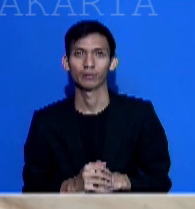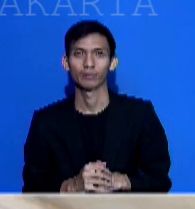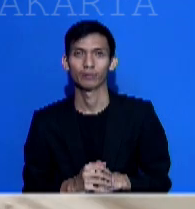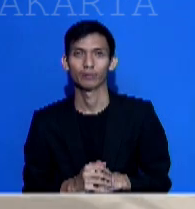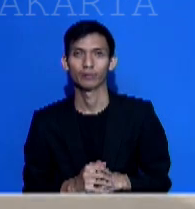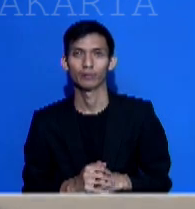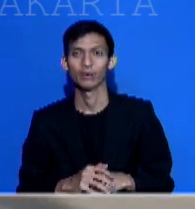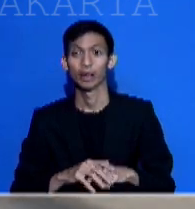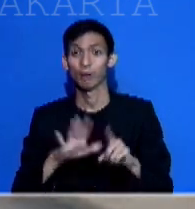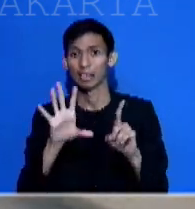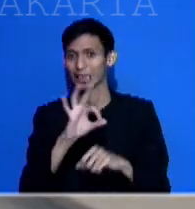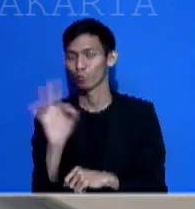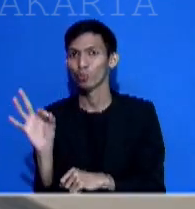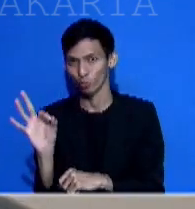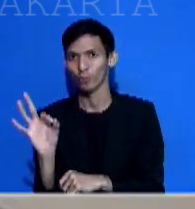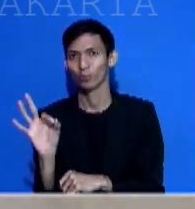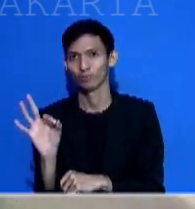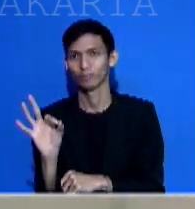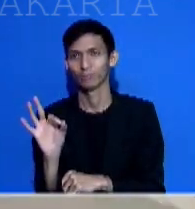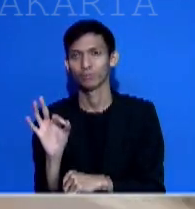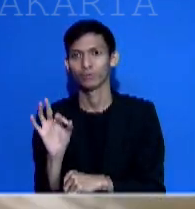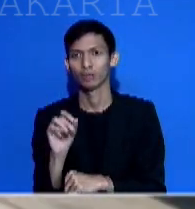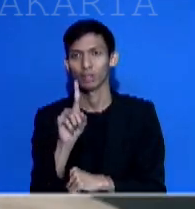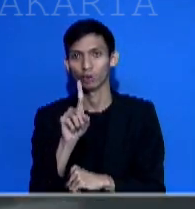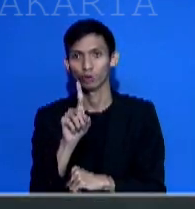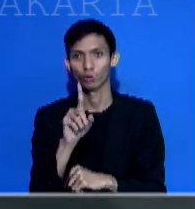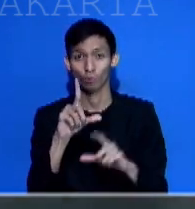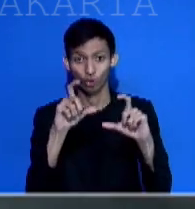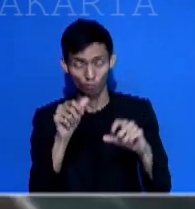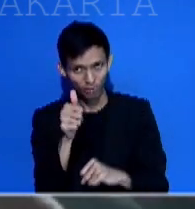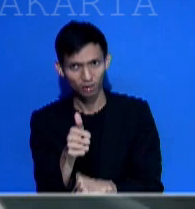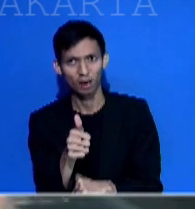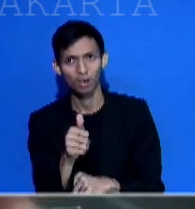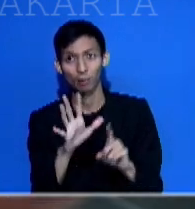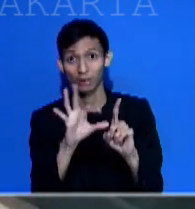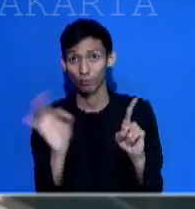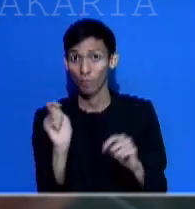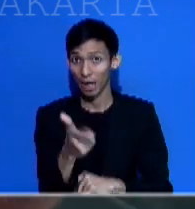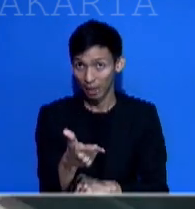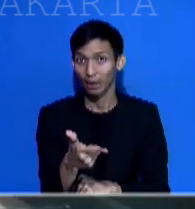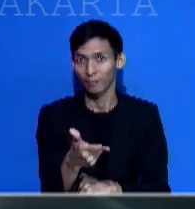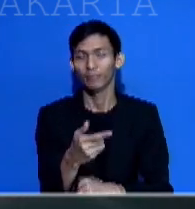15.000 ya. Oke. Bisa pakai kris ya. Ini hanya 15.000. Ya, masuk ya.